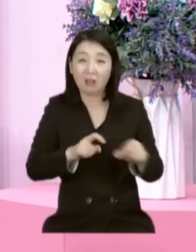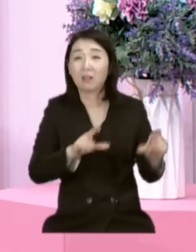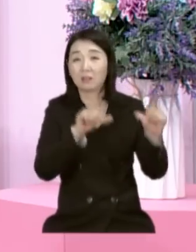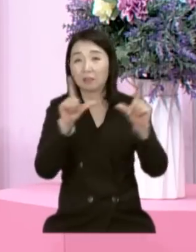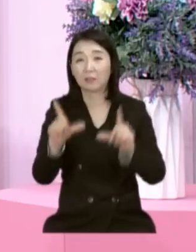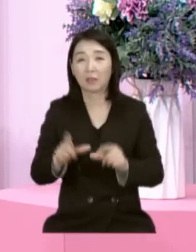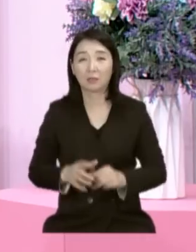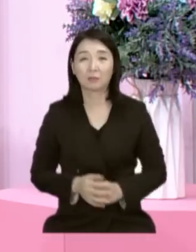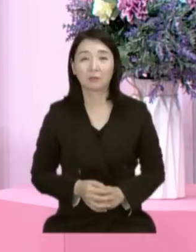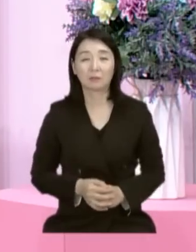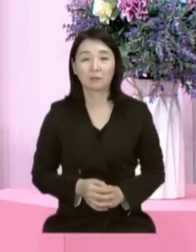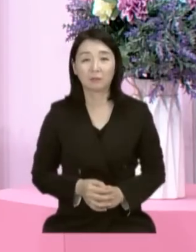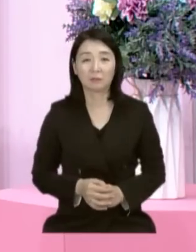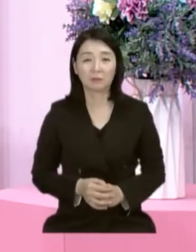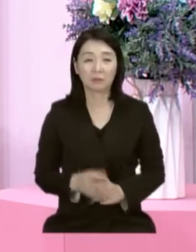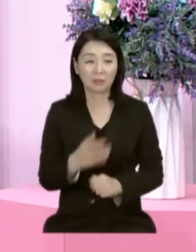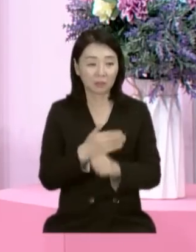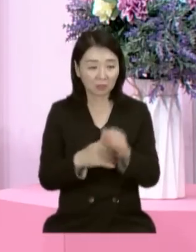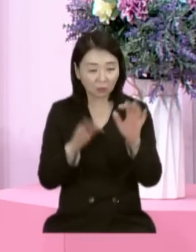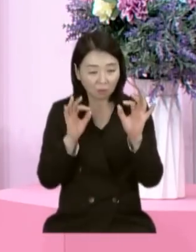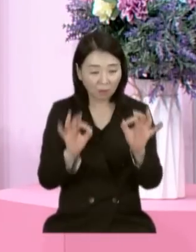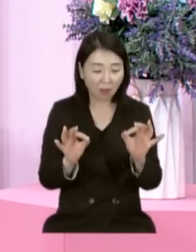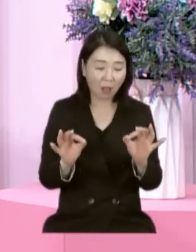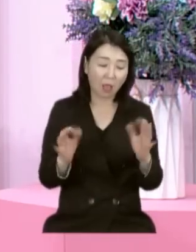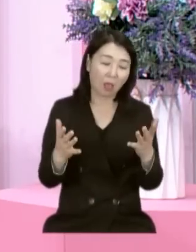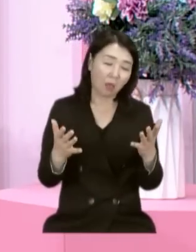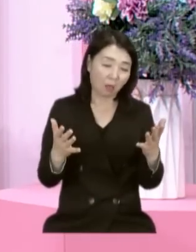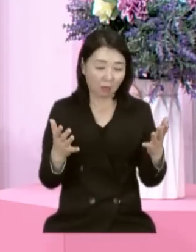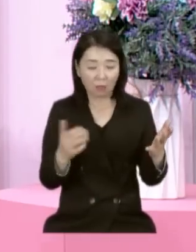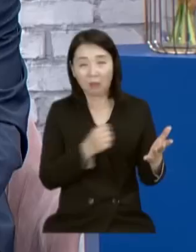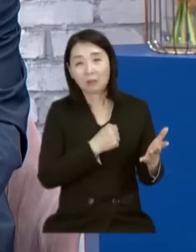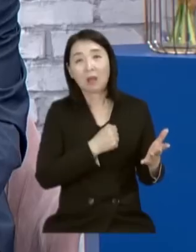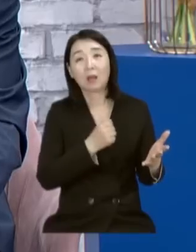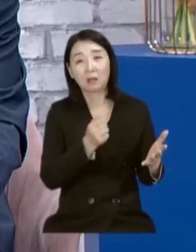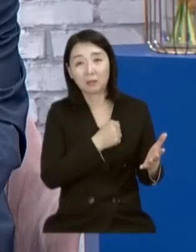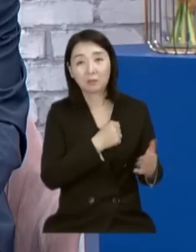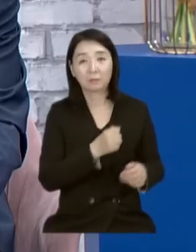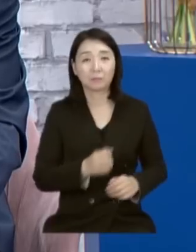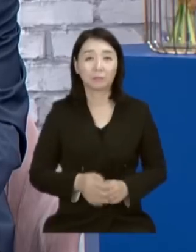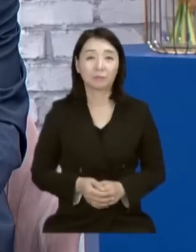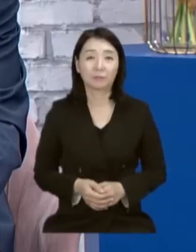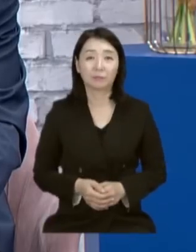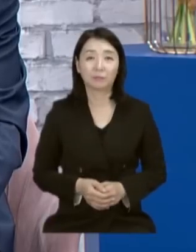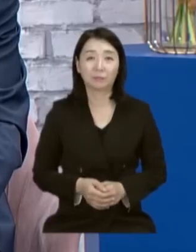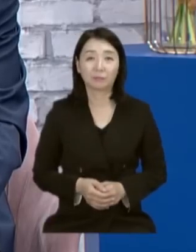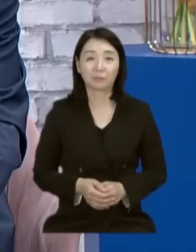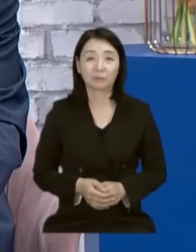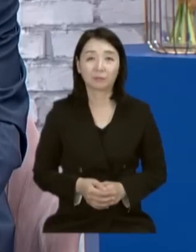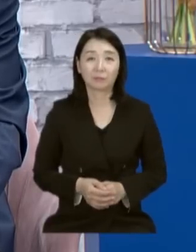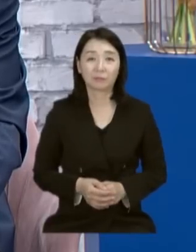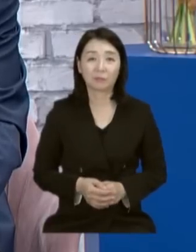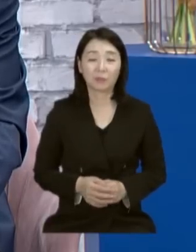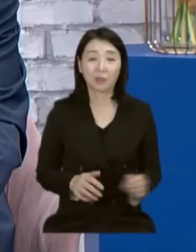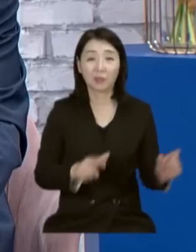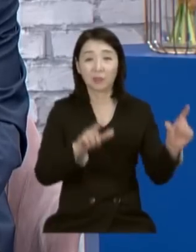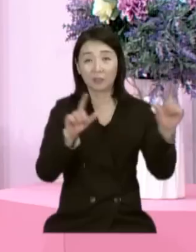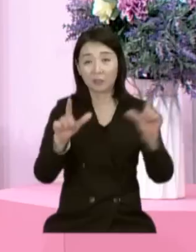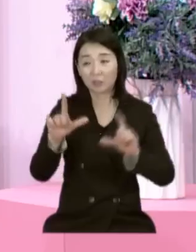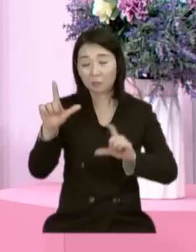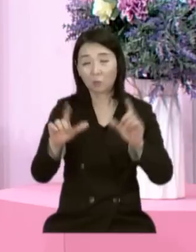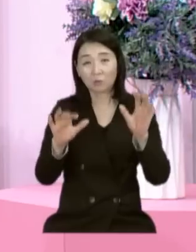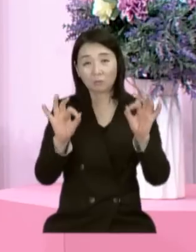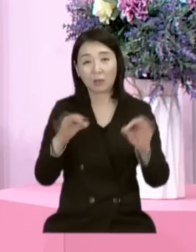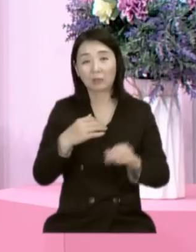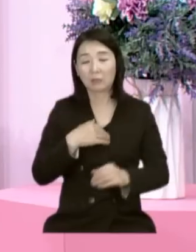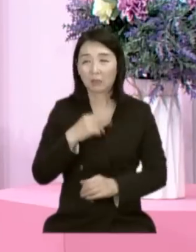형편이고 뭐 상황을 보면은 참 뭐 앞뒤가 캄캄하죠. 예, 예. 아, 이렇게 살아가는 모습이